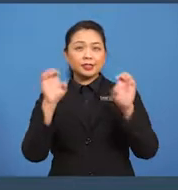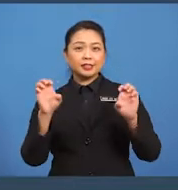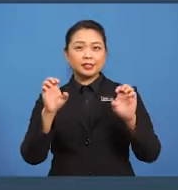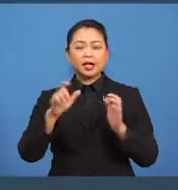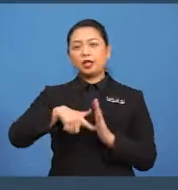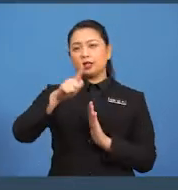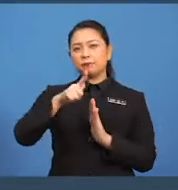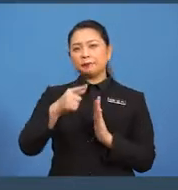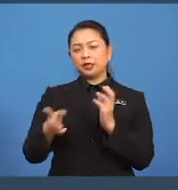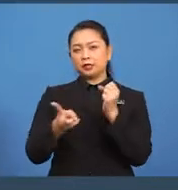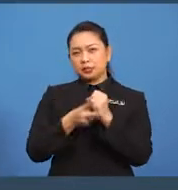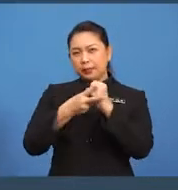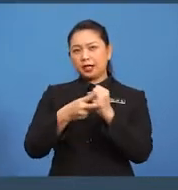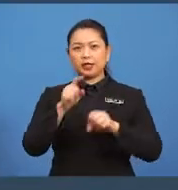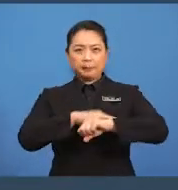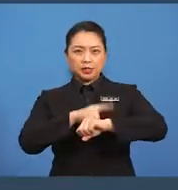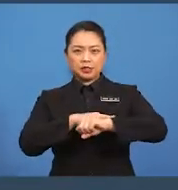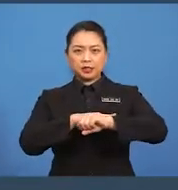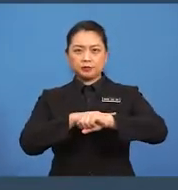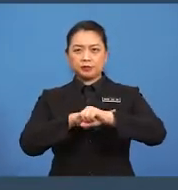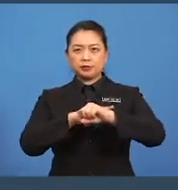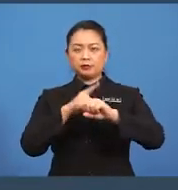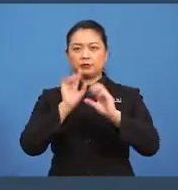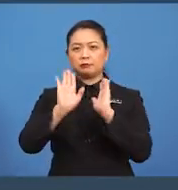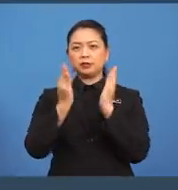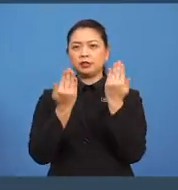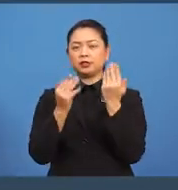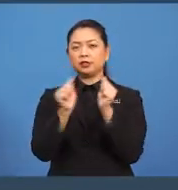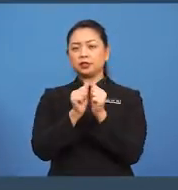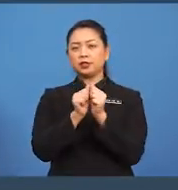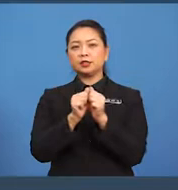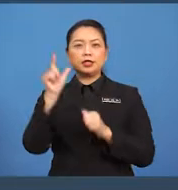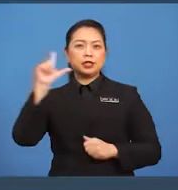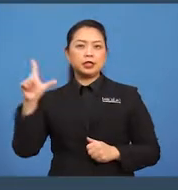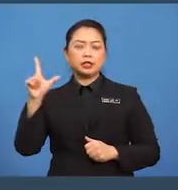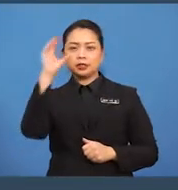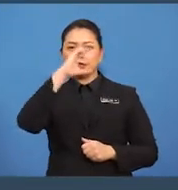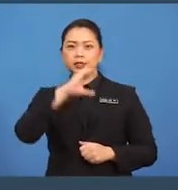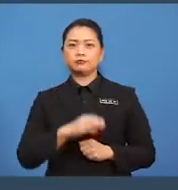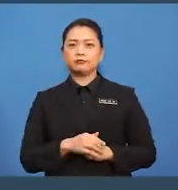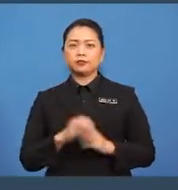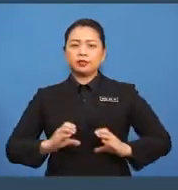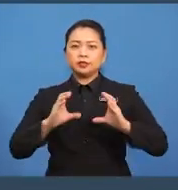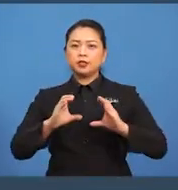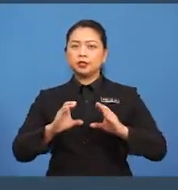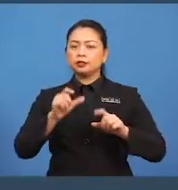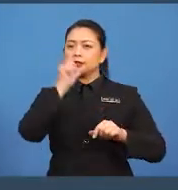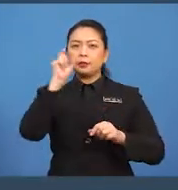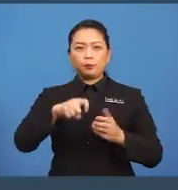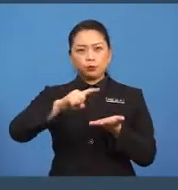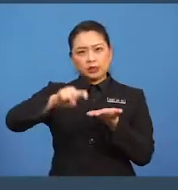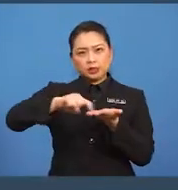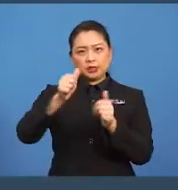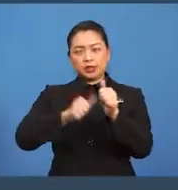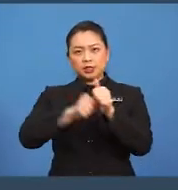dan menjimatkan masa berbanding dengan algoritma linear search. Kaedah ini tidak menyemak setiap